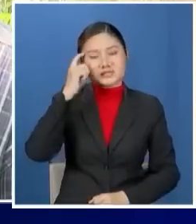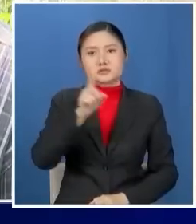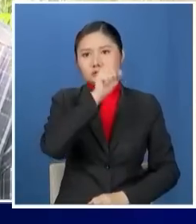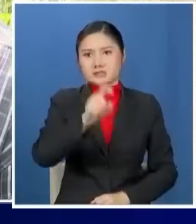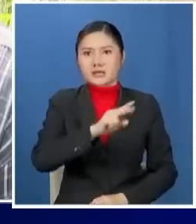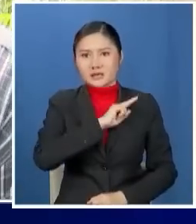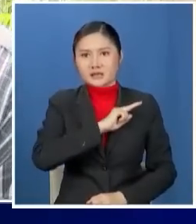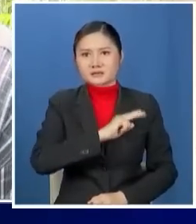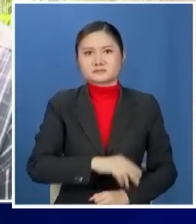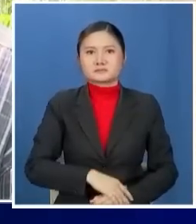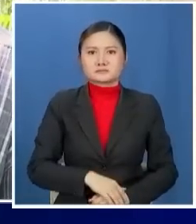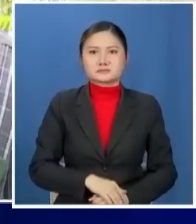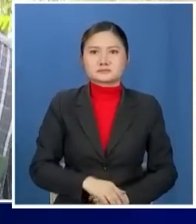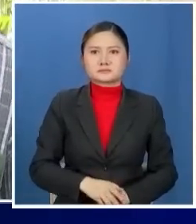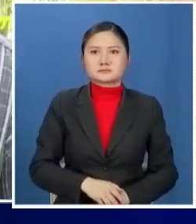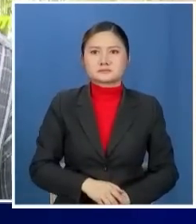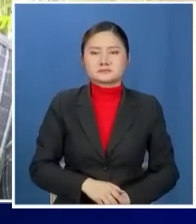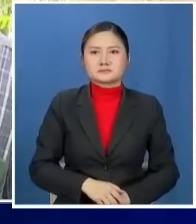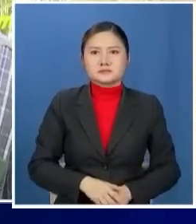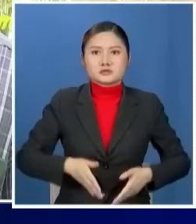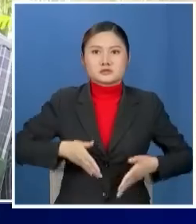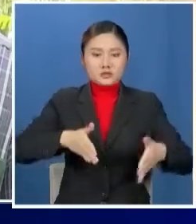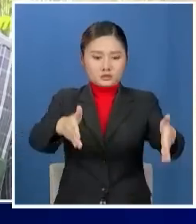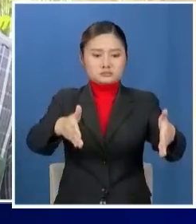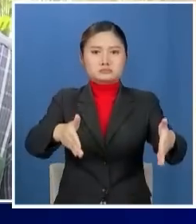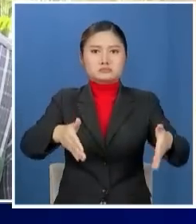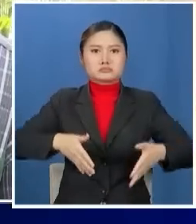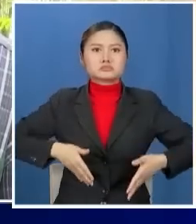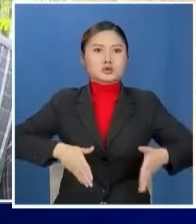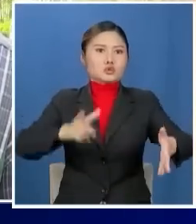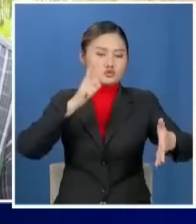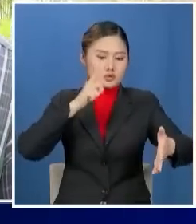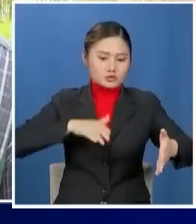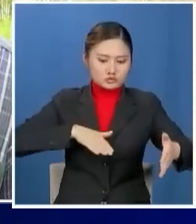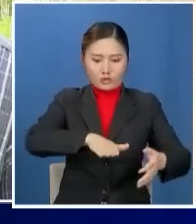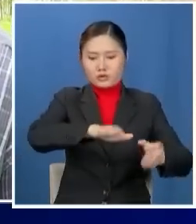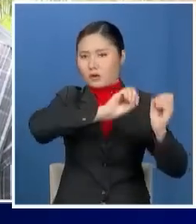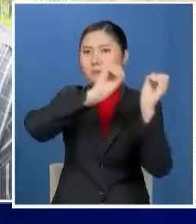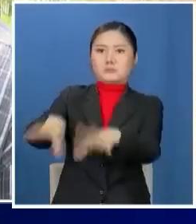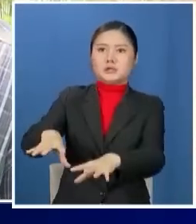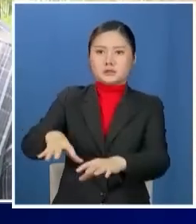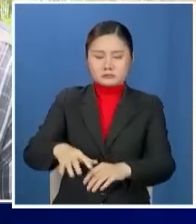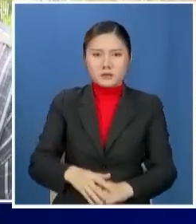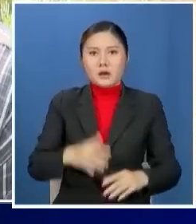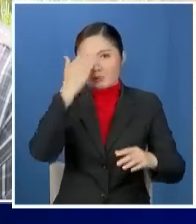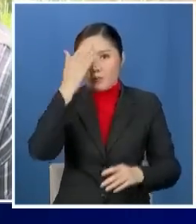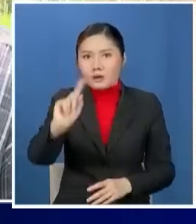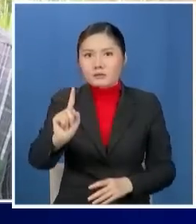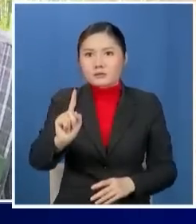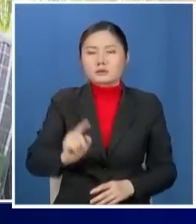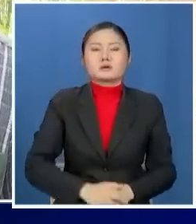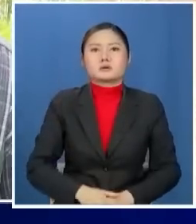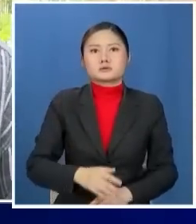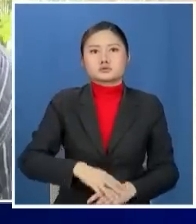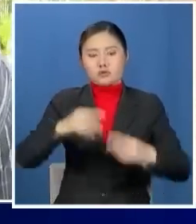สันนิษฐานเอง สำหรับลุงก็คือมันวิ่งชายถนนใหญ่แล้วก็ผลักลงเลย ตรงซอกกับถิ่นน ี้ใช่ครับเพราะว่าจ